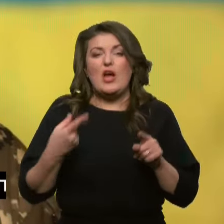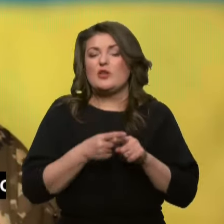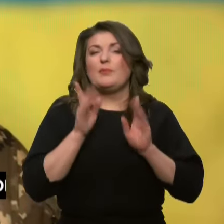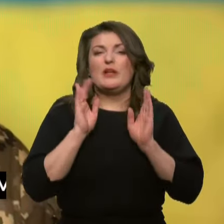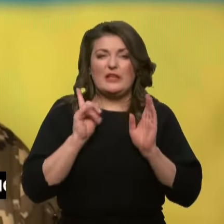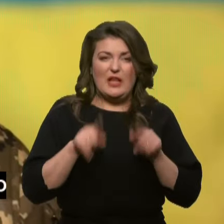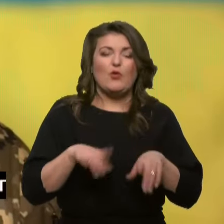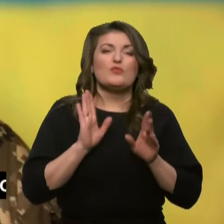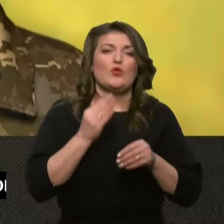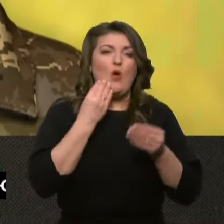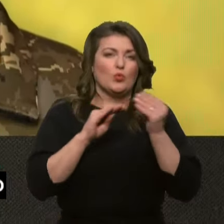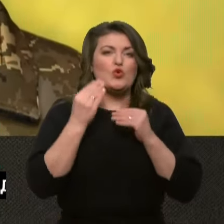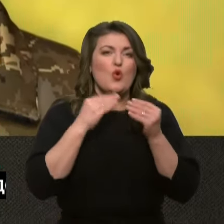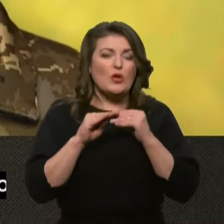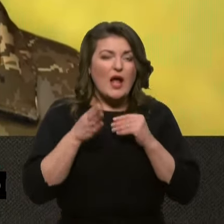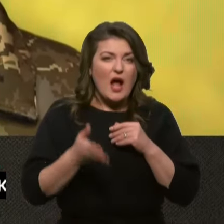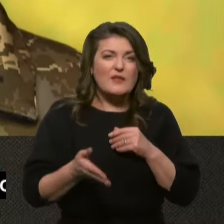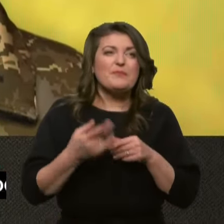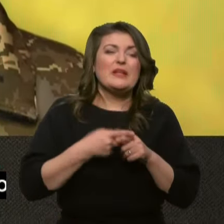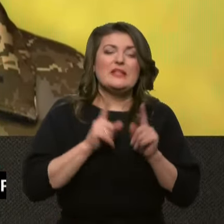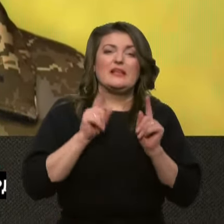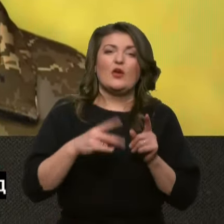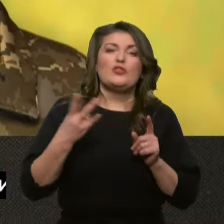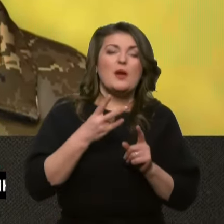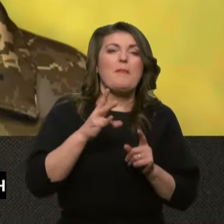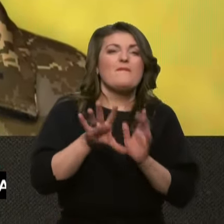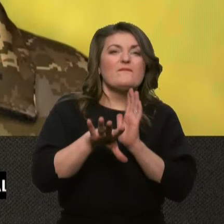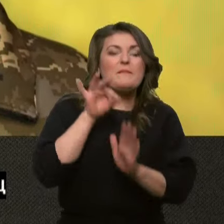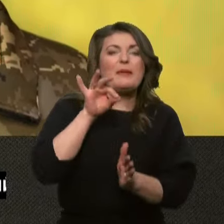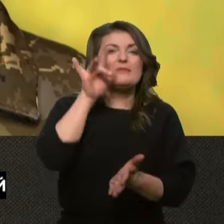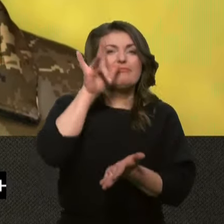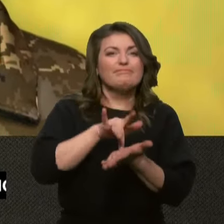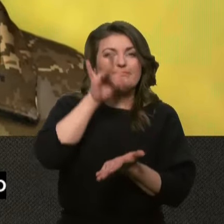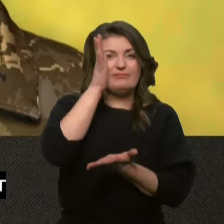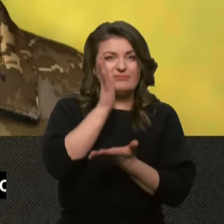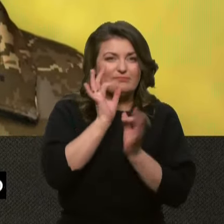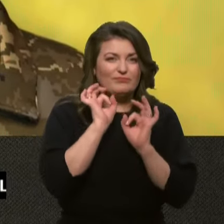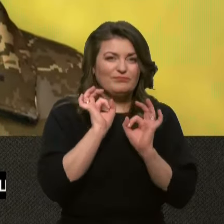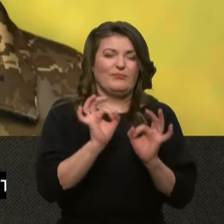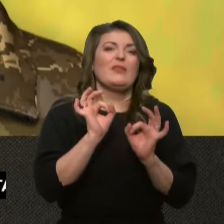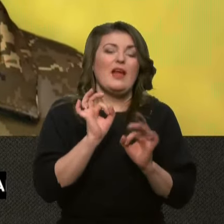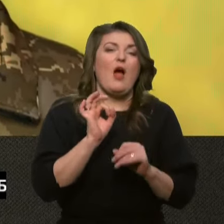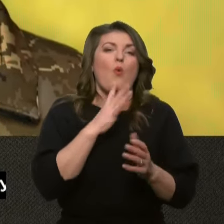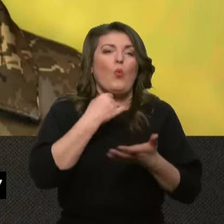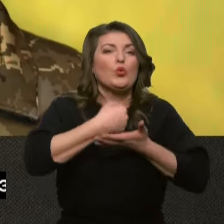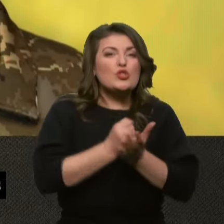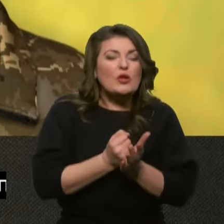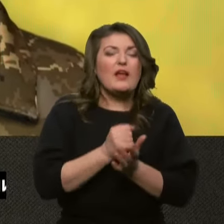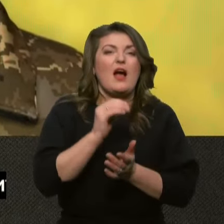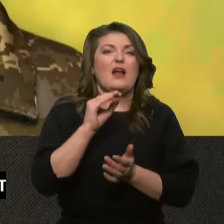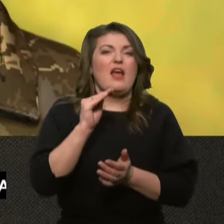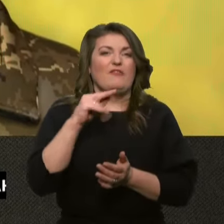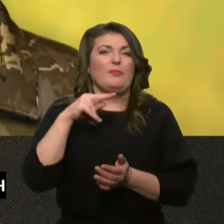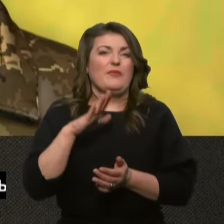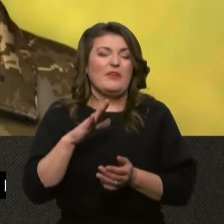буде удосконалене. І тут, власне, треба вибрати золоту середину удосконалення FPV-дронів і